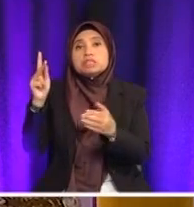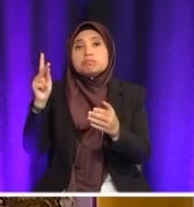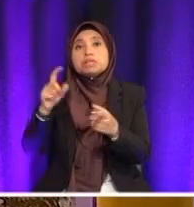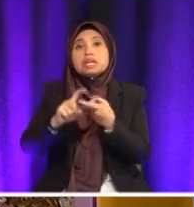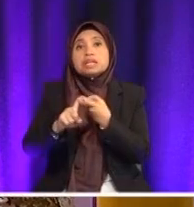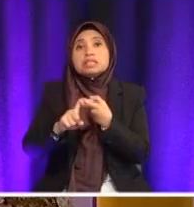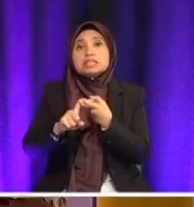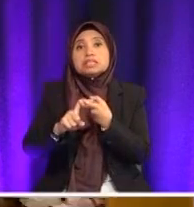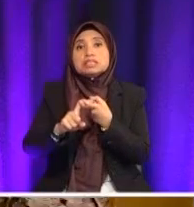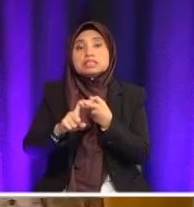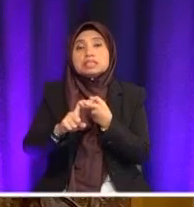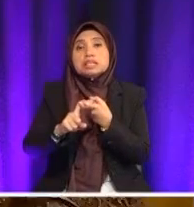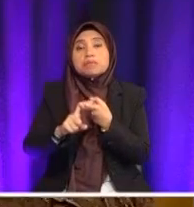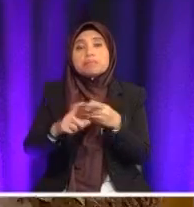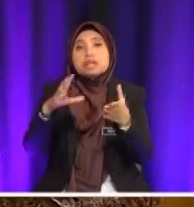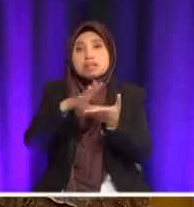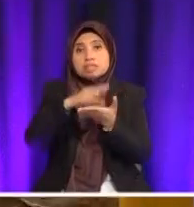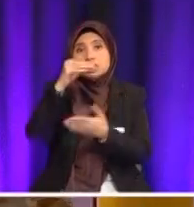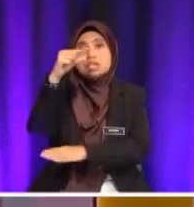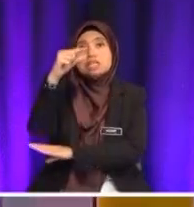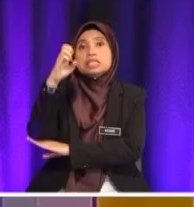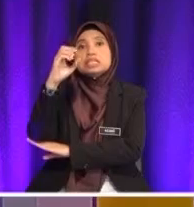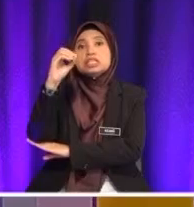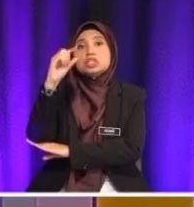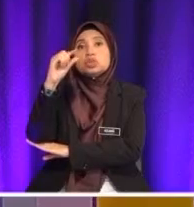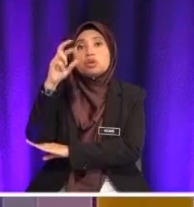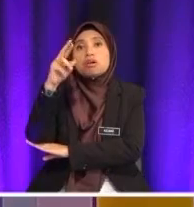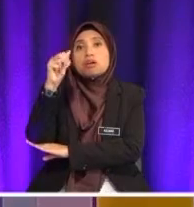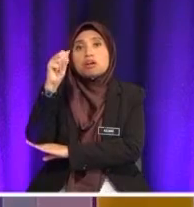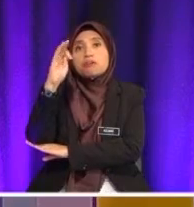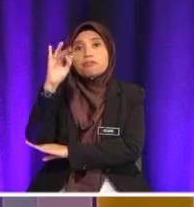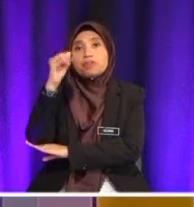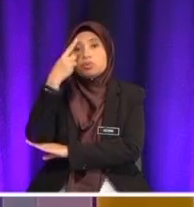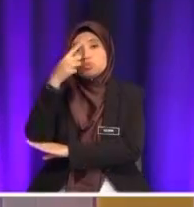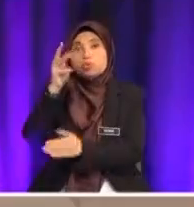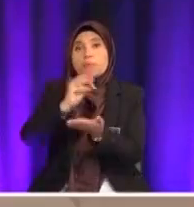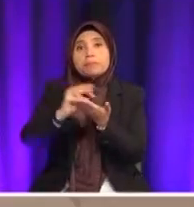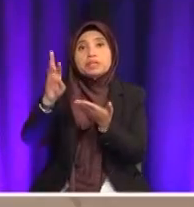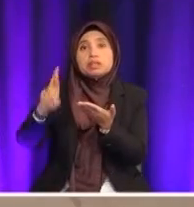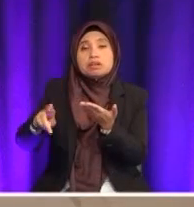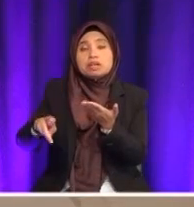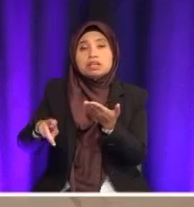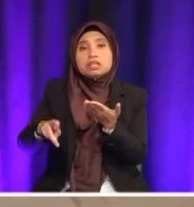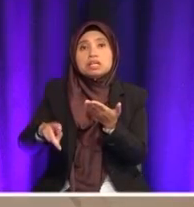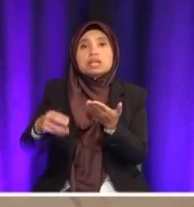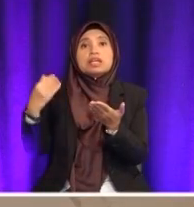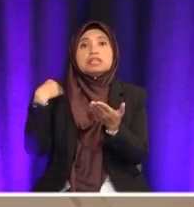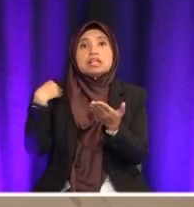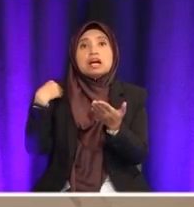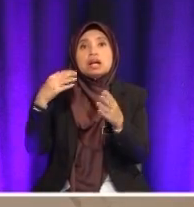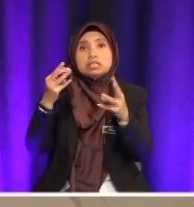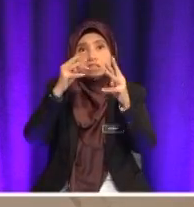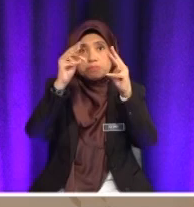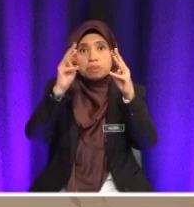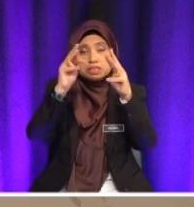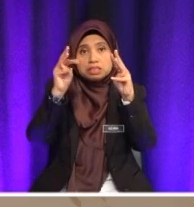untuk peringkat mendengar dendam kalau kita lihat di sini ini ialah subjek mata pelajaran yang akan